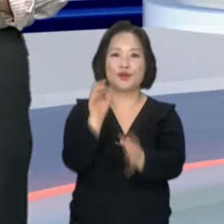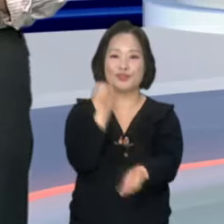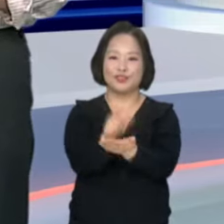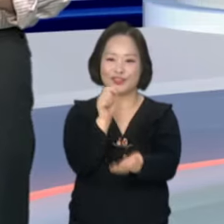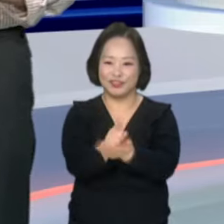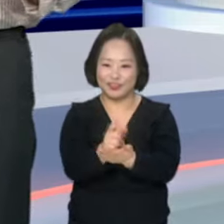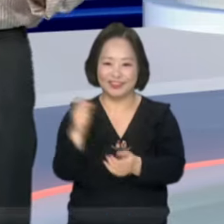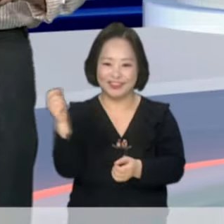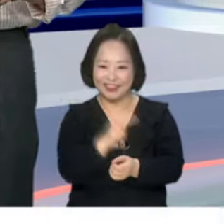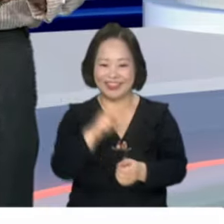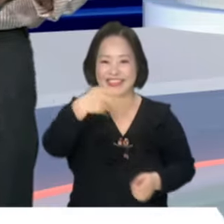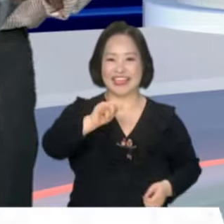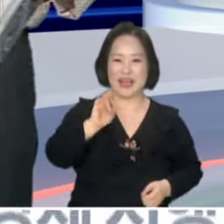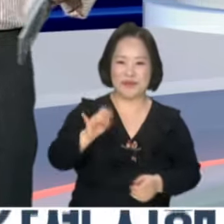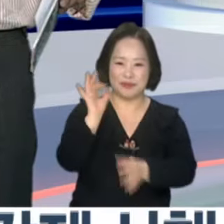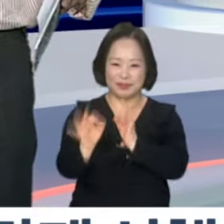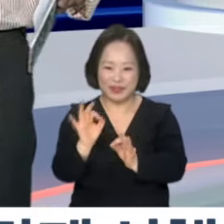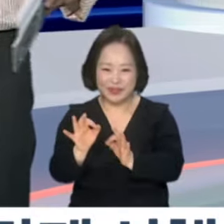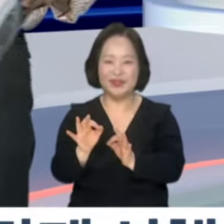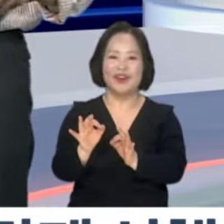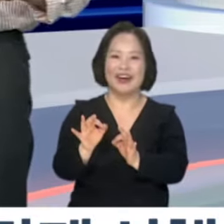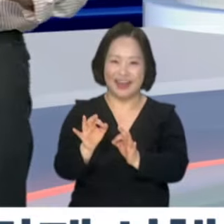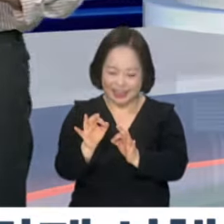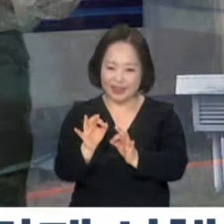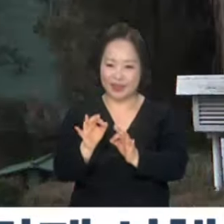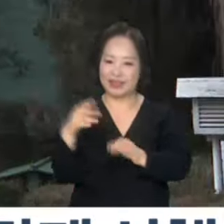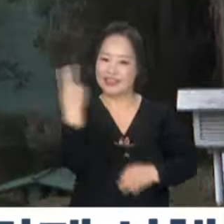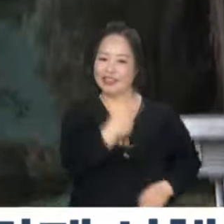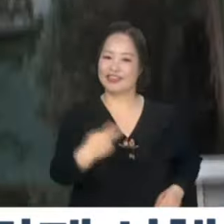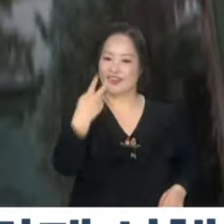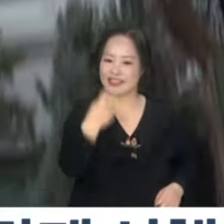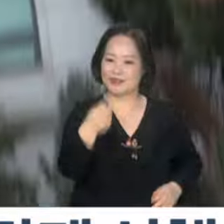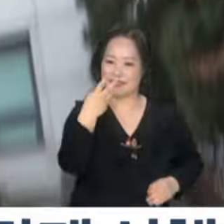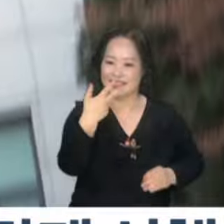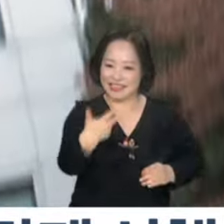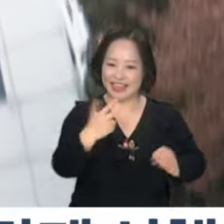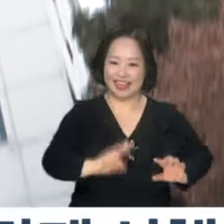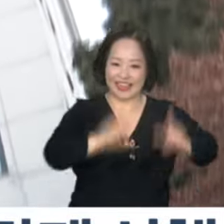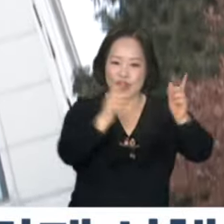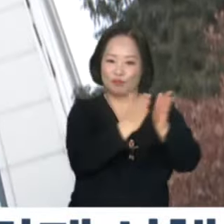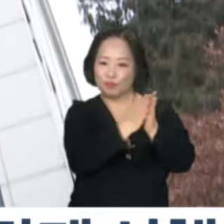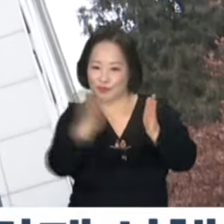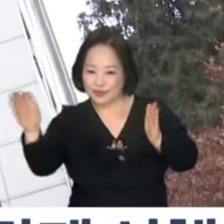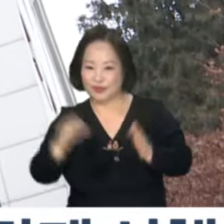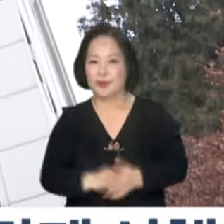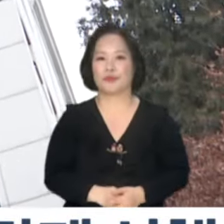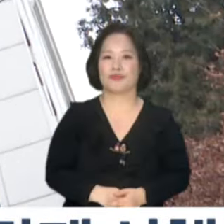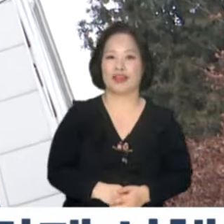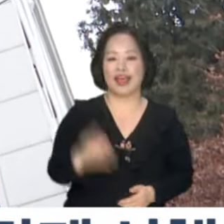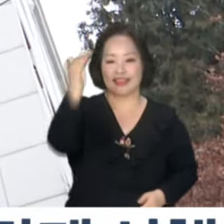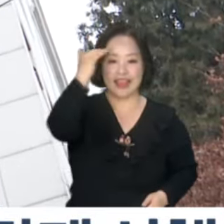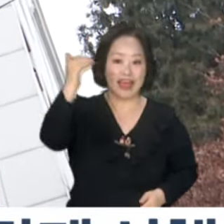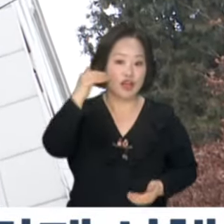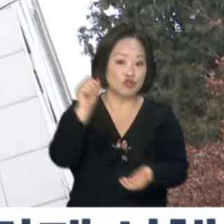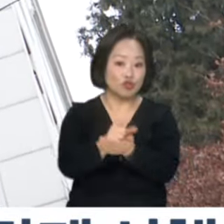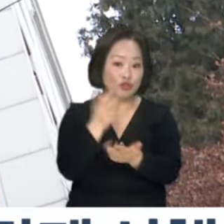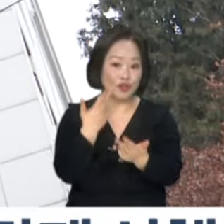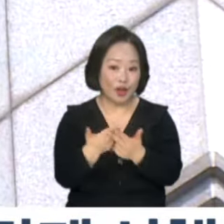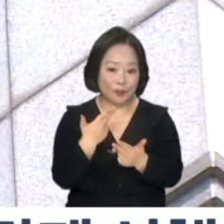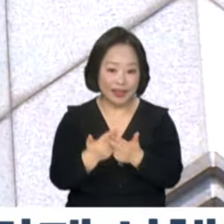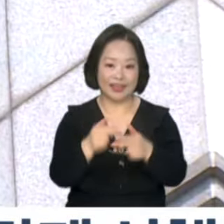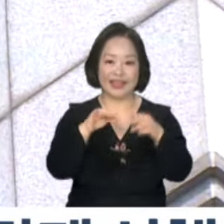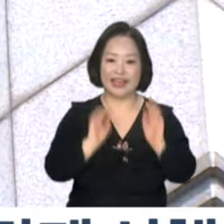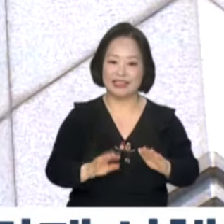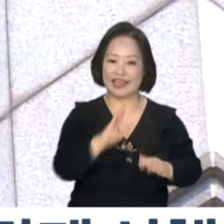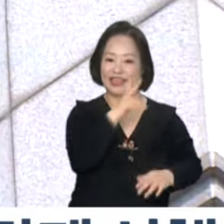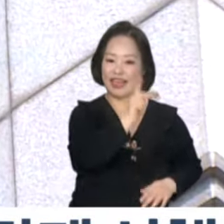프로 축구와 세미프로 아마추어 간의 승강제가 2027년 시행됩니다 대한축구 협회는 프로인 K